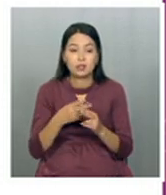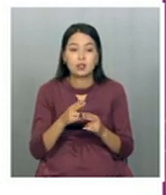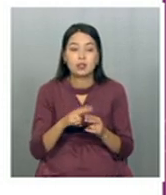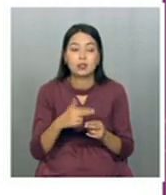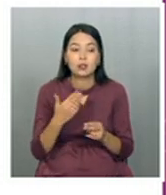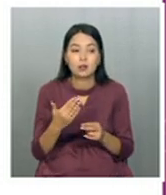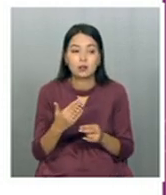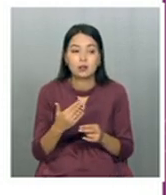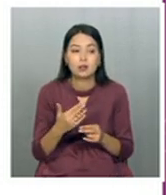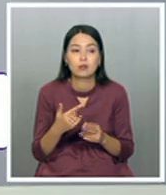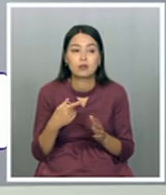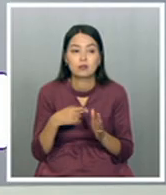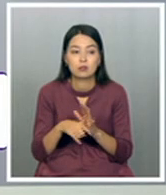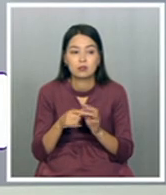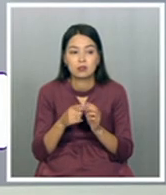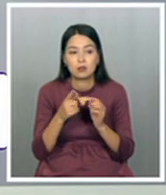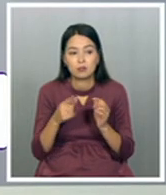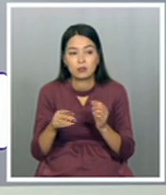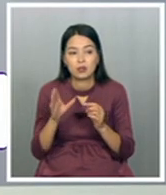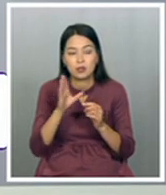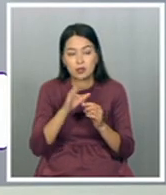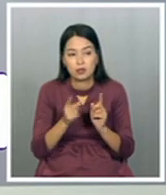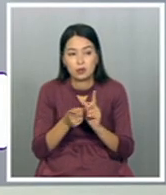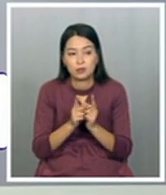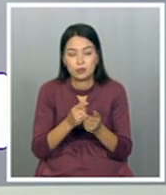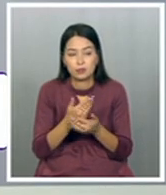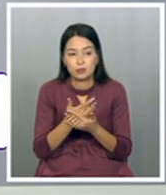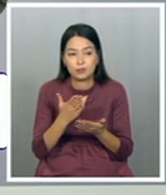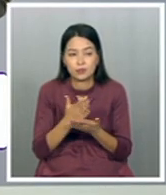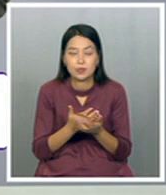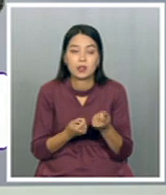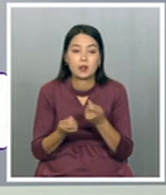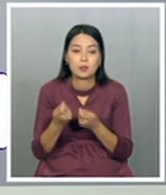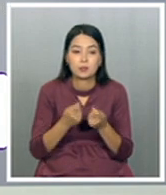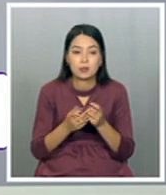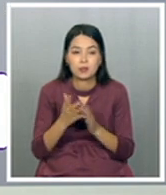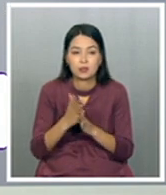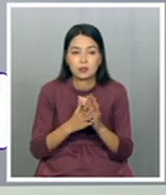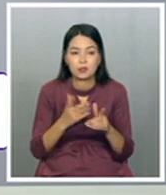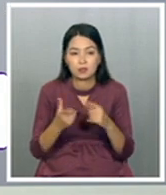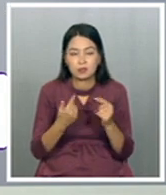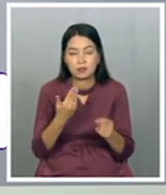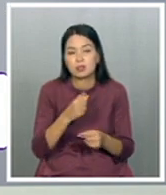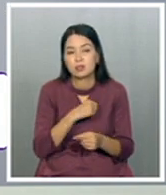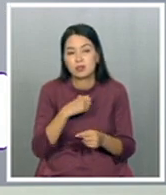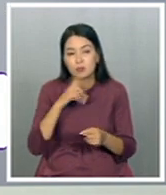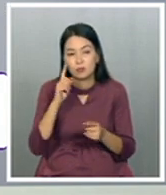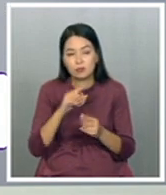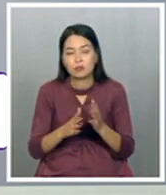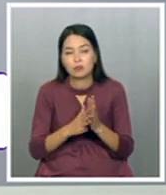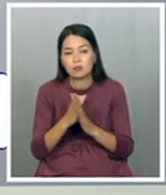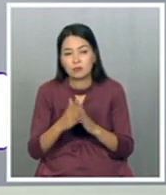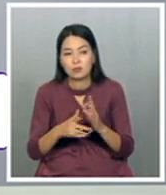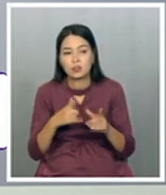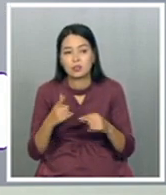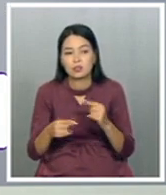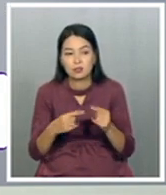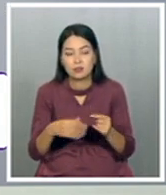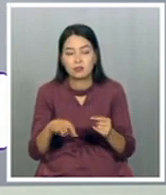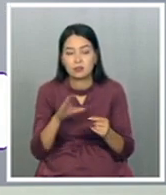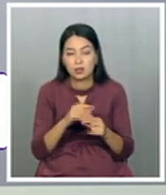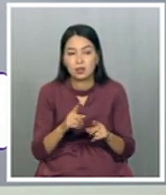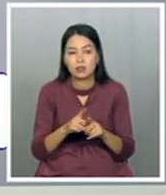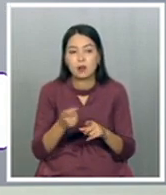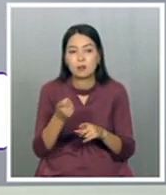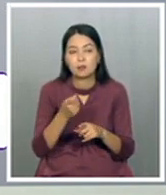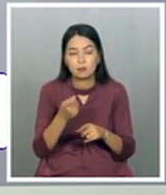жапырақтары тікенге айналып кеткен. Ал бидай өсімдіктері өздерінің жапырақтарын қырымен күнге қарай